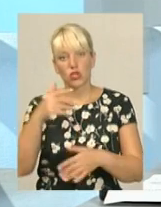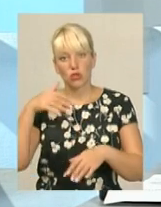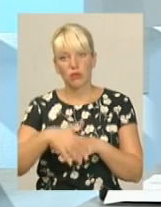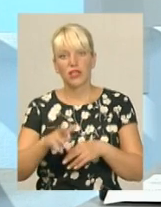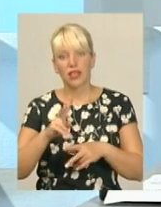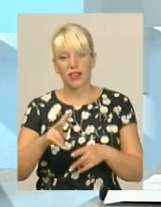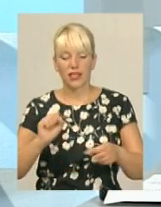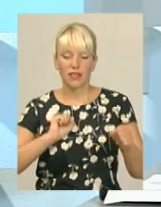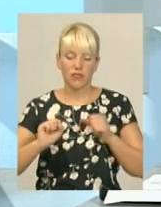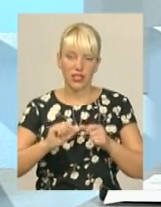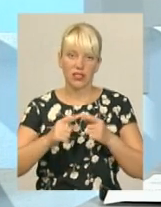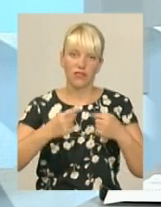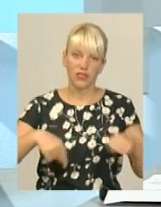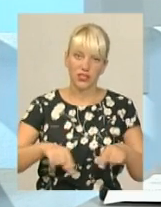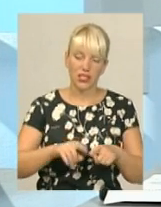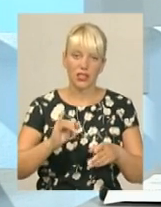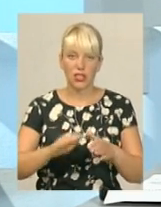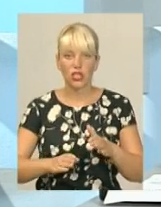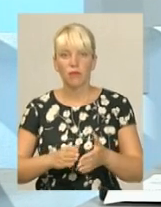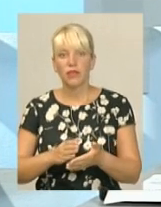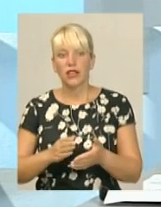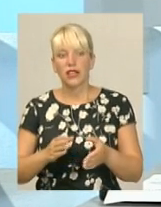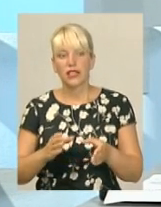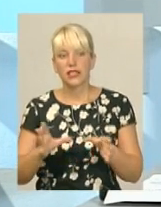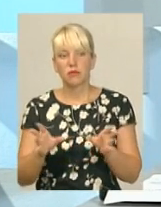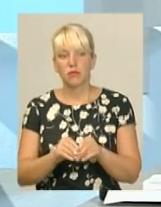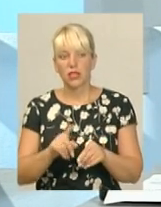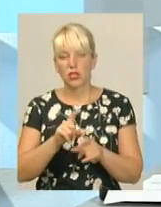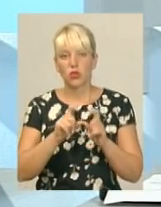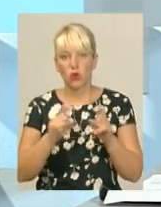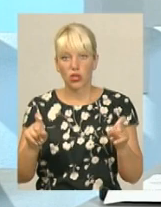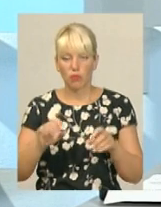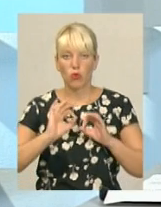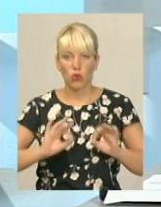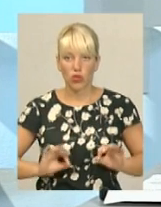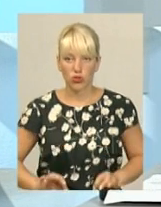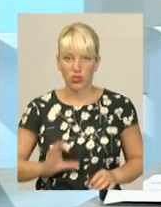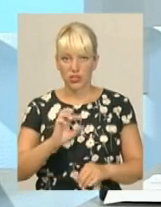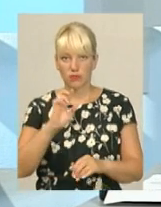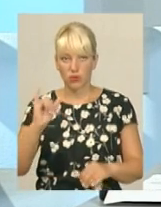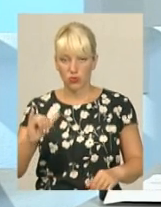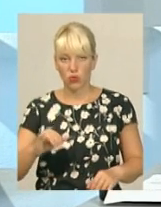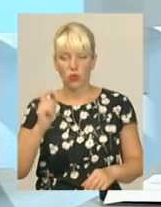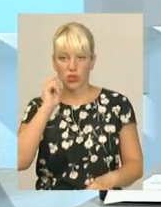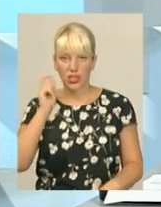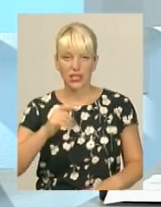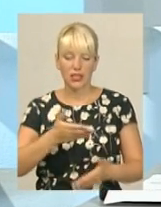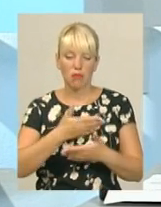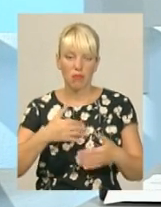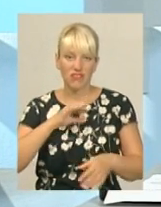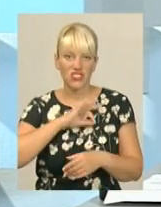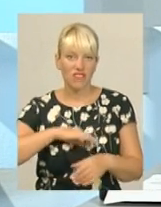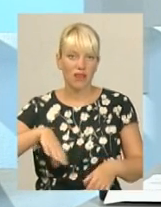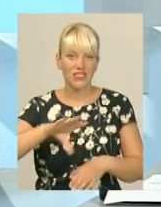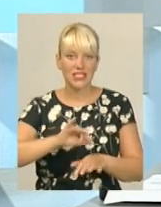керівники відділів та відділень, так і структурні підрозділи спільно з органами прокуратури, Служби безпеки України, ми вживаємо всіх заходів,